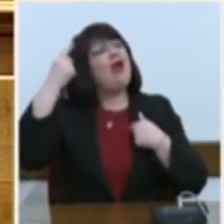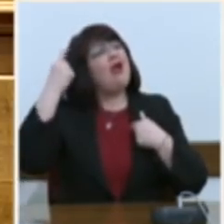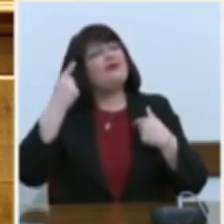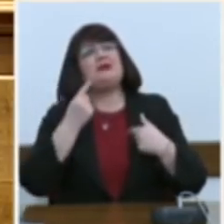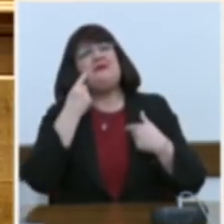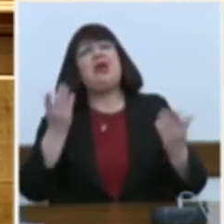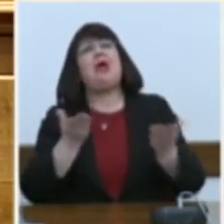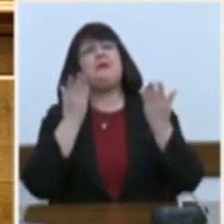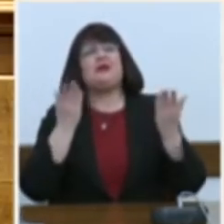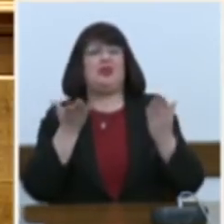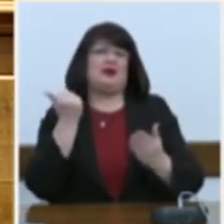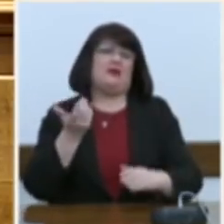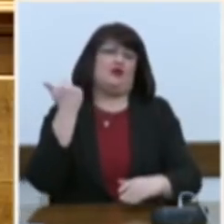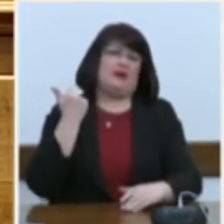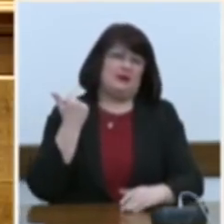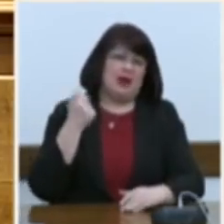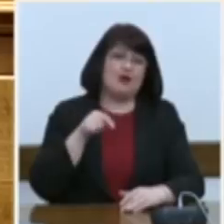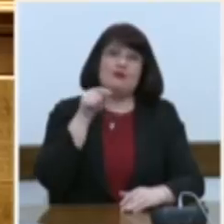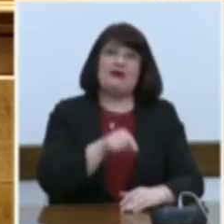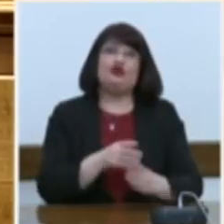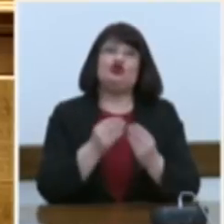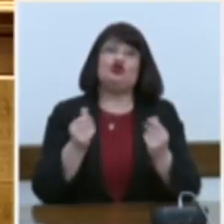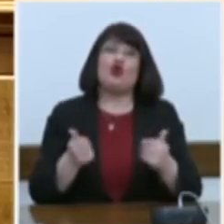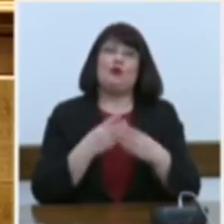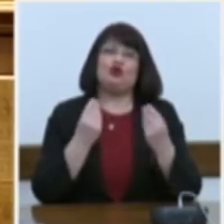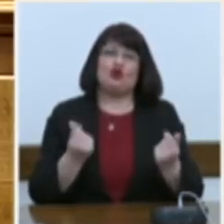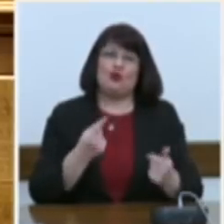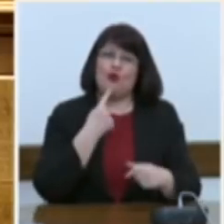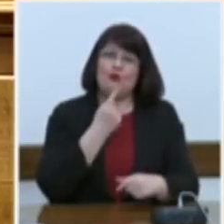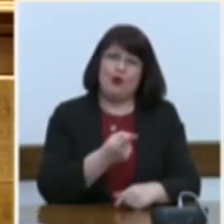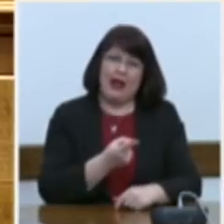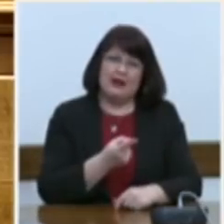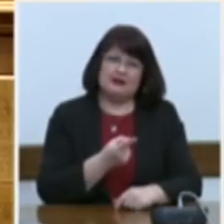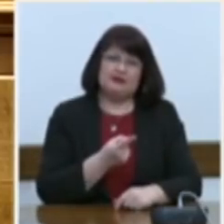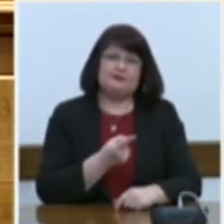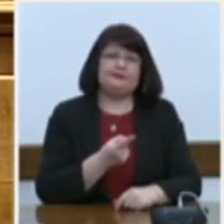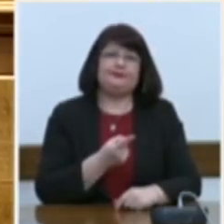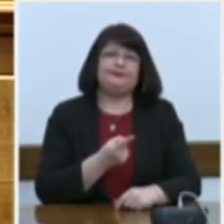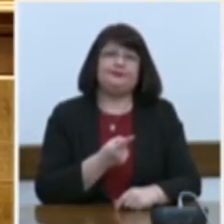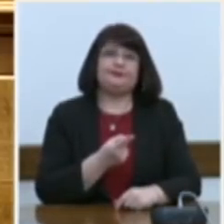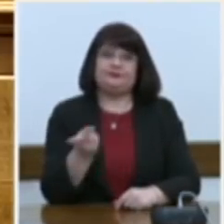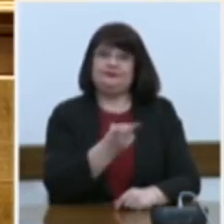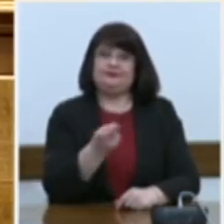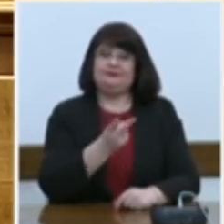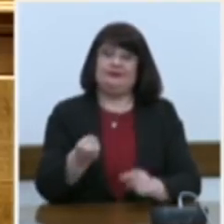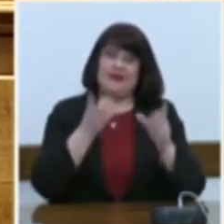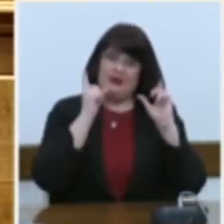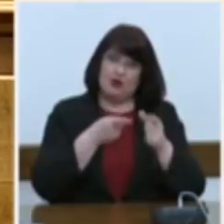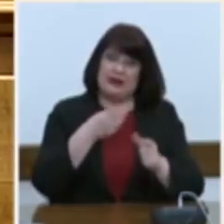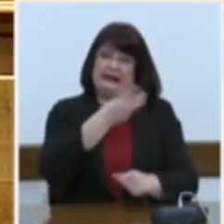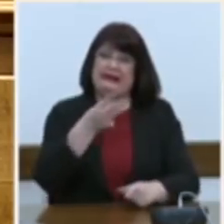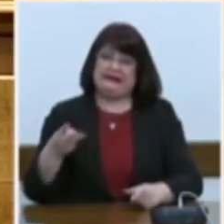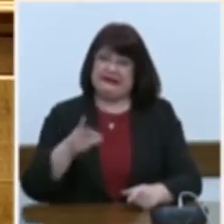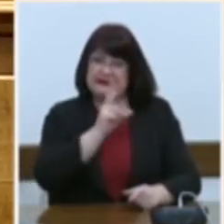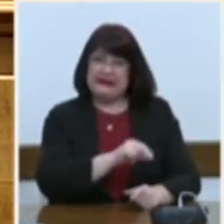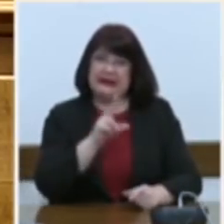με αυτό το ευρωνοσιακό νομοθετικό πλαίσιο που έχει την υπογραφή και των δυο σας και της Νέας Δημοκρατίας